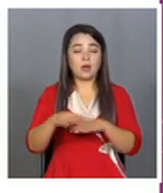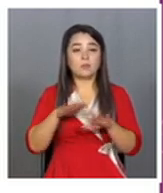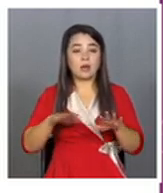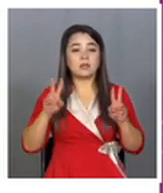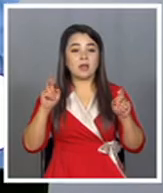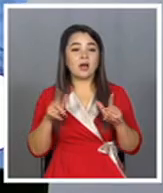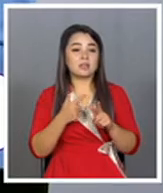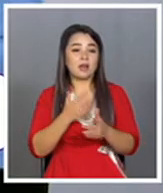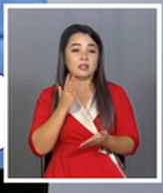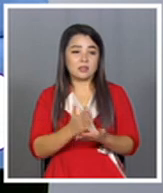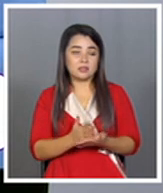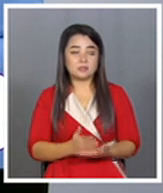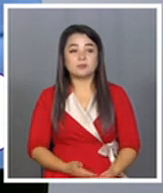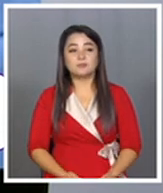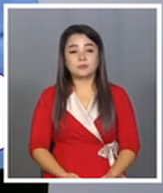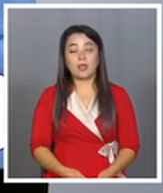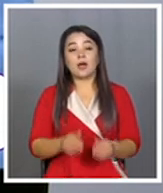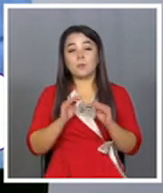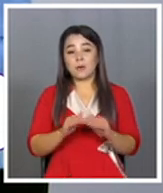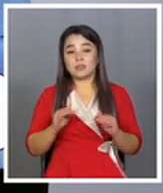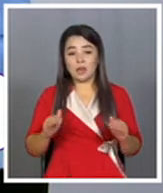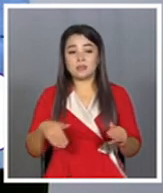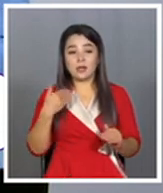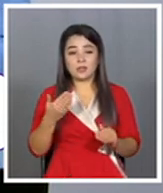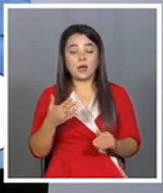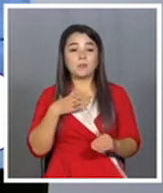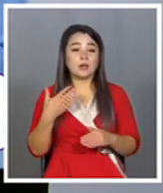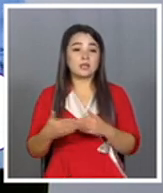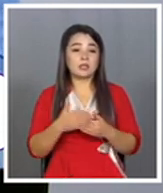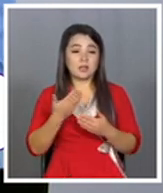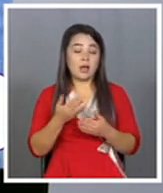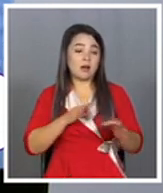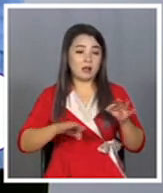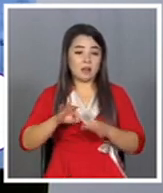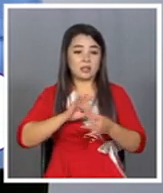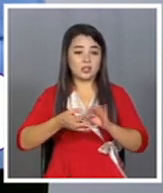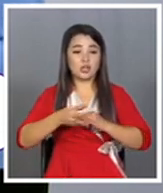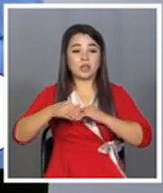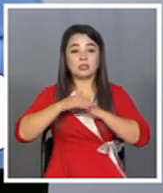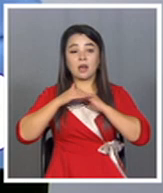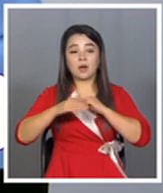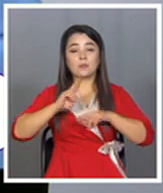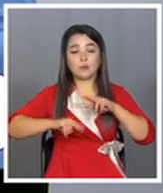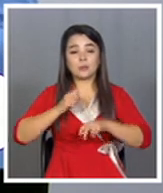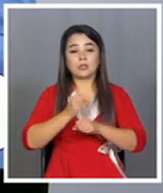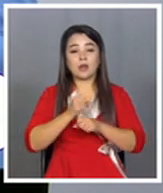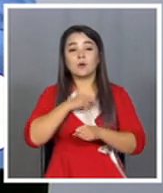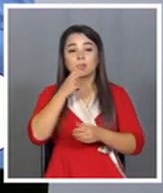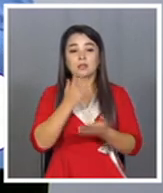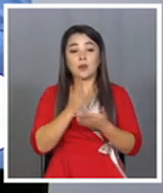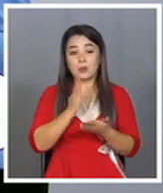аталған. Балар, алдарыңыздағы картадан жер қыртысының құрылымын көріп тұрсыздар. Мұнда